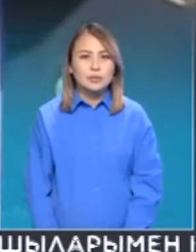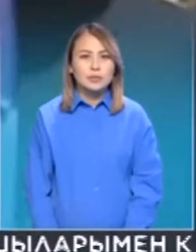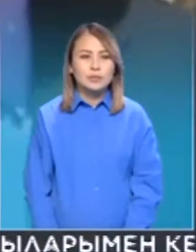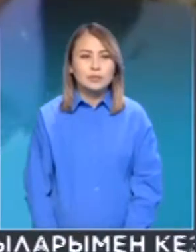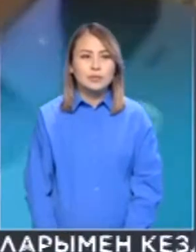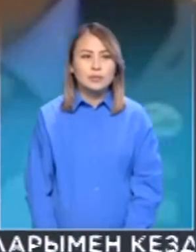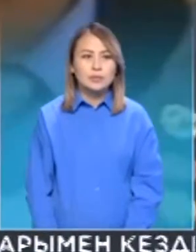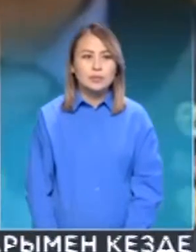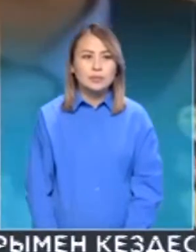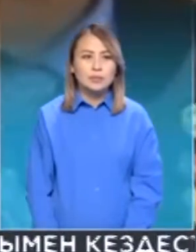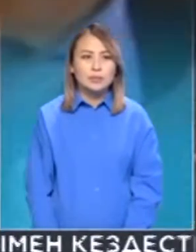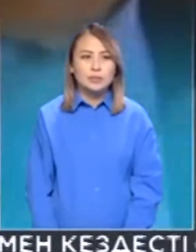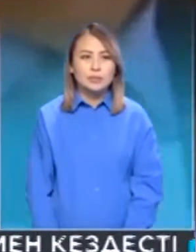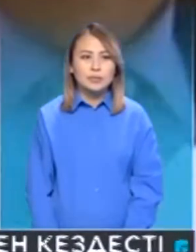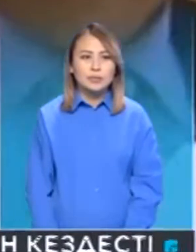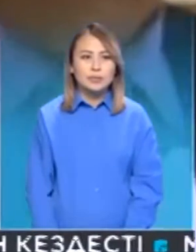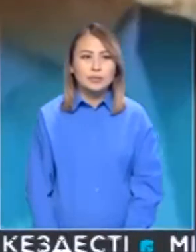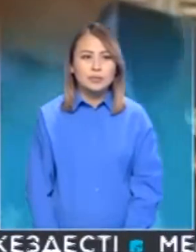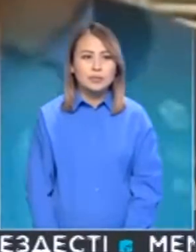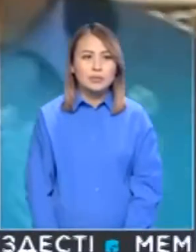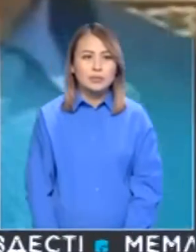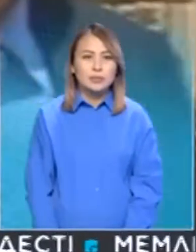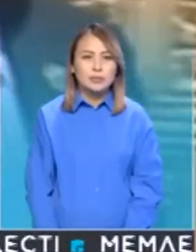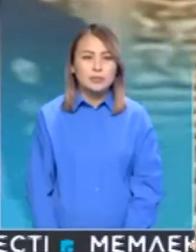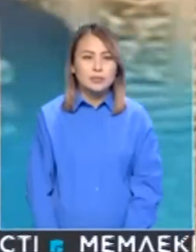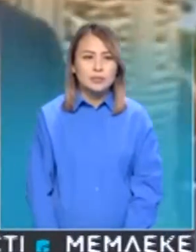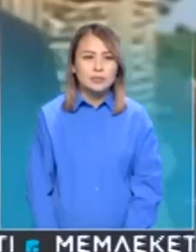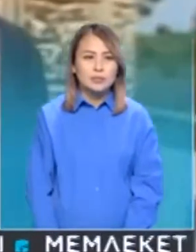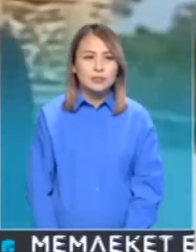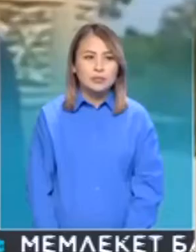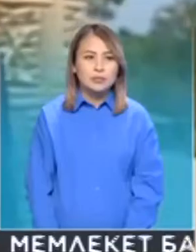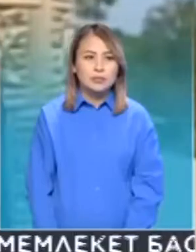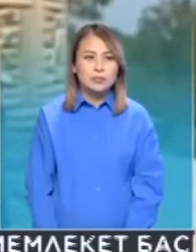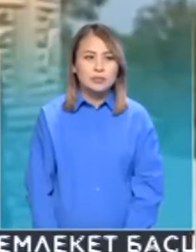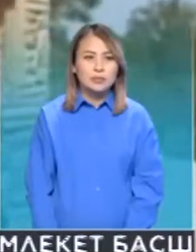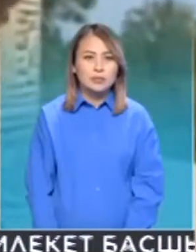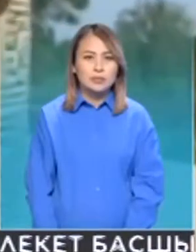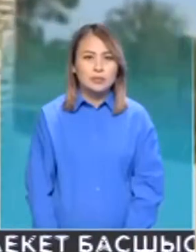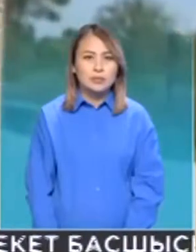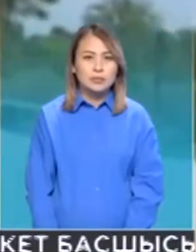Бір нәрсе жетпейді. Бір кем дүние деген сол.